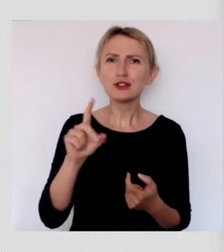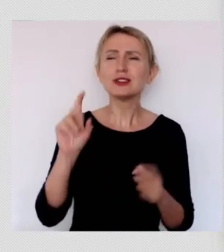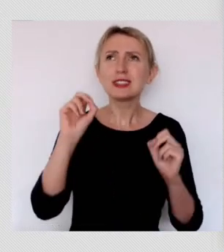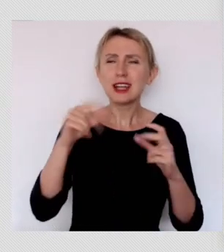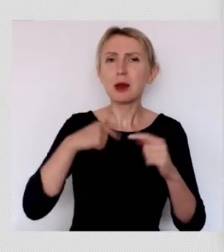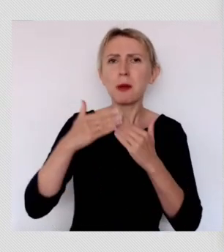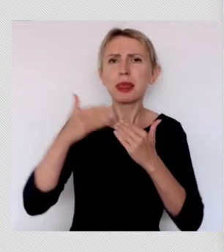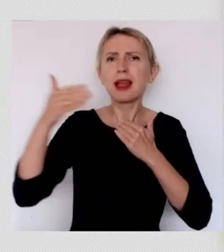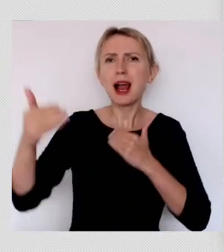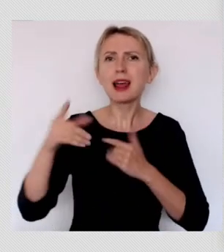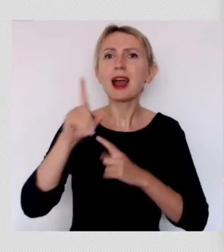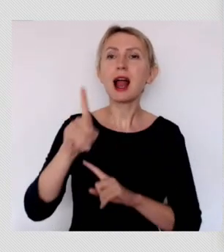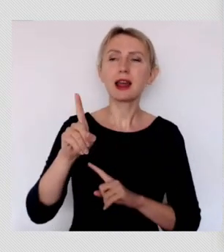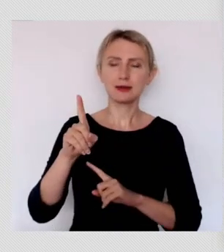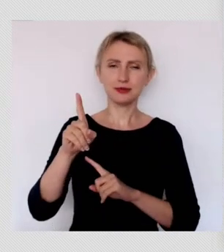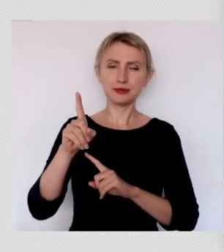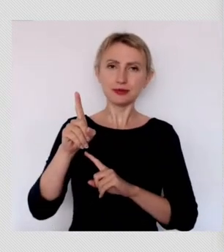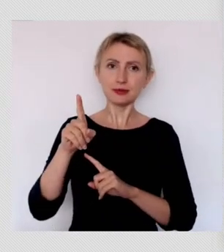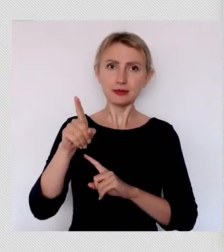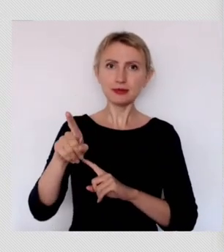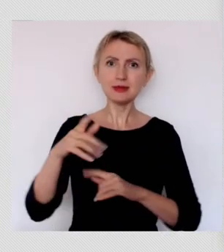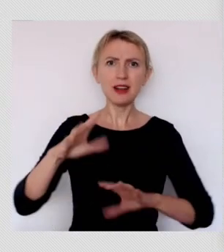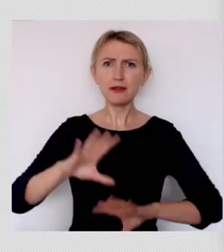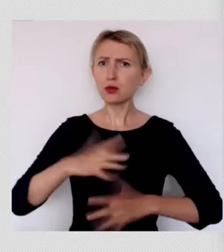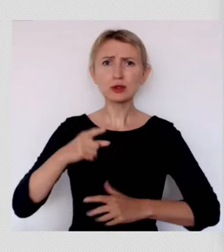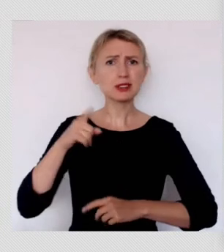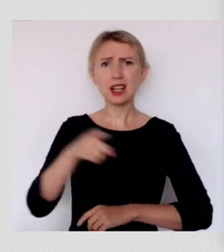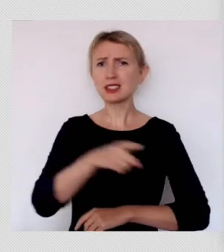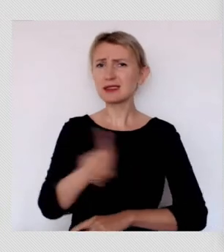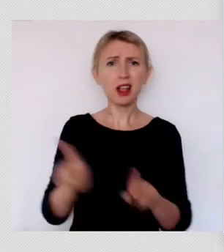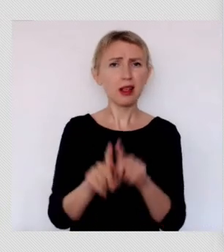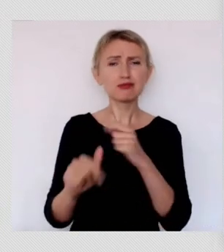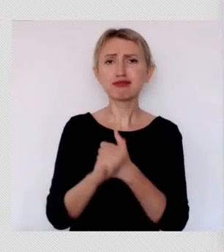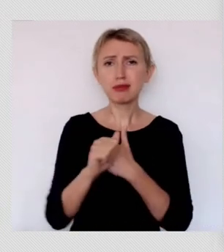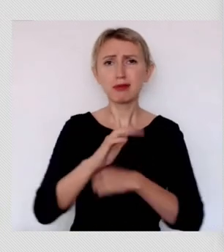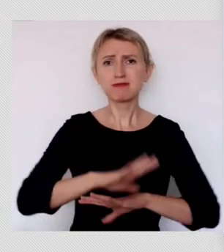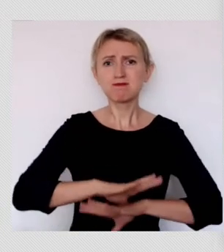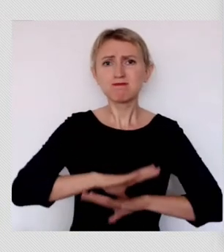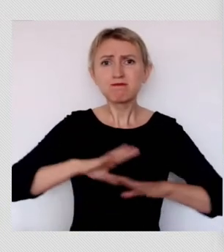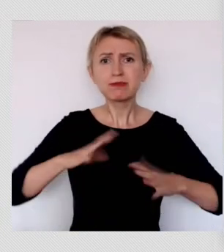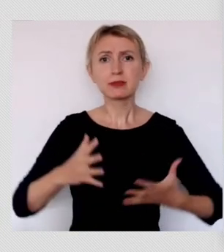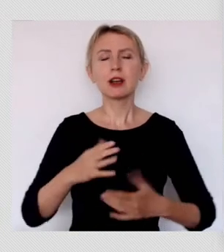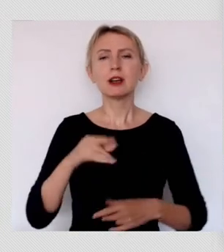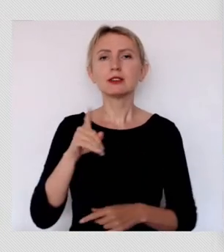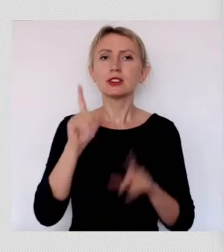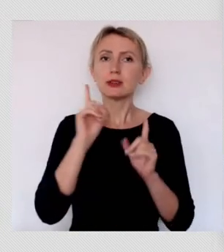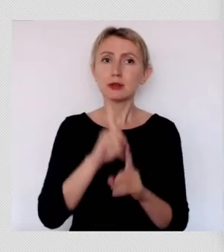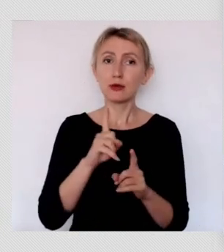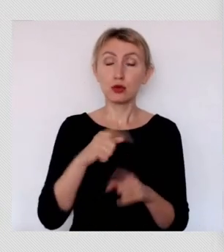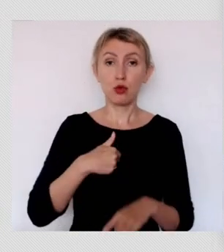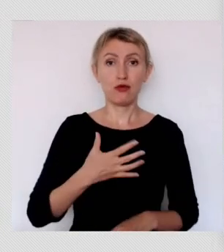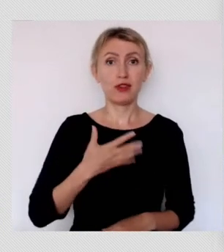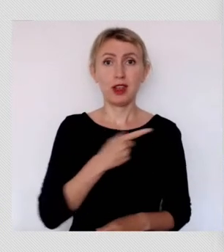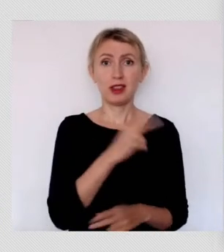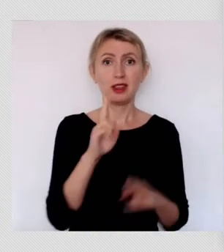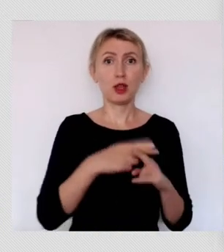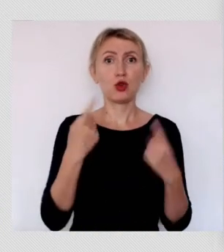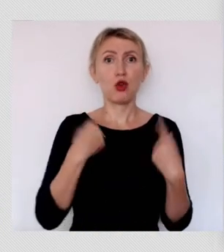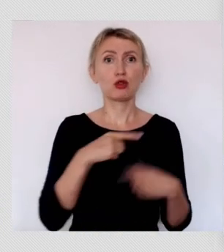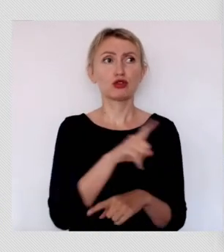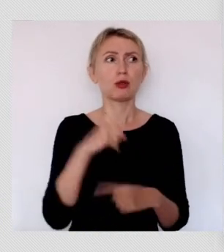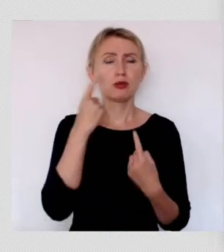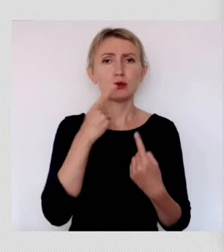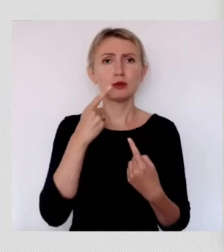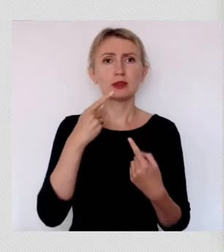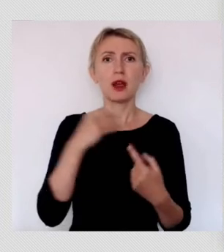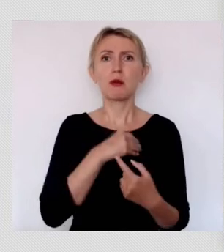tam rzeczywiście ta frustracja również z tego powodu narasta, że jakby wydaje się niektórym osobom, że ta Polska kończy się